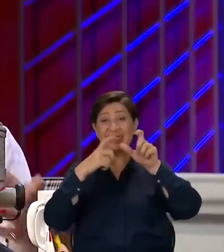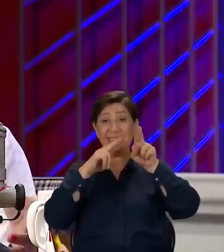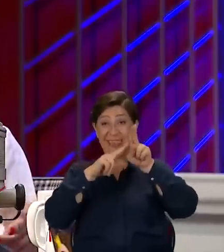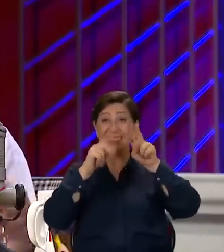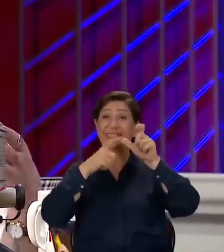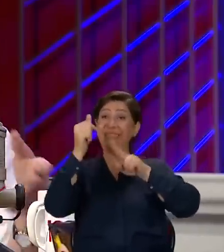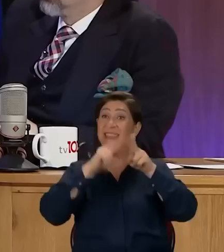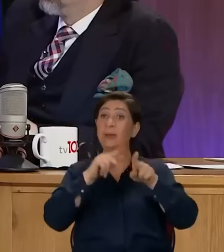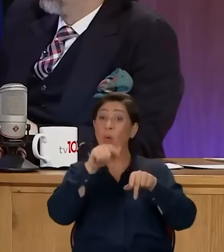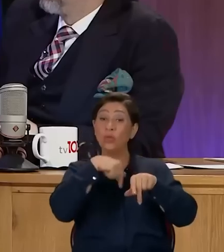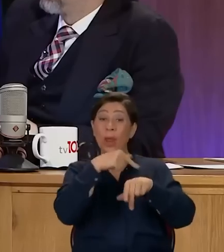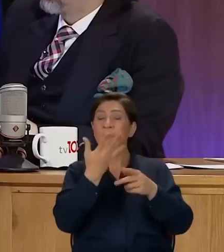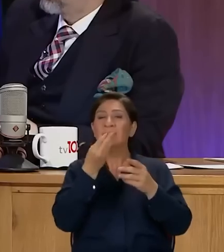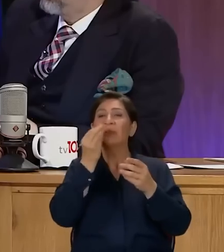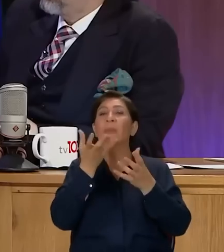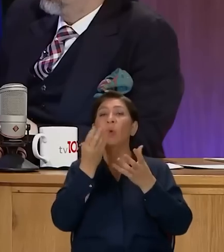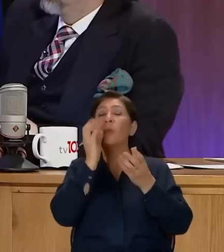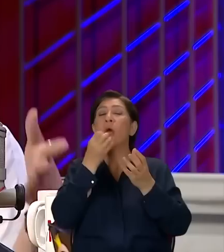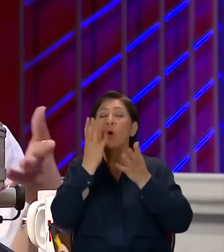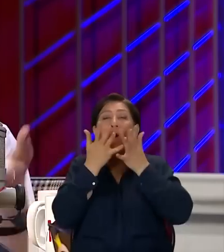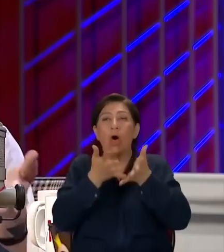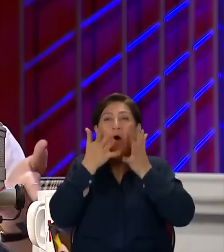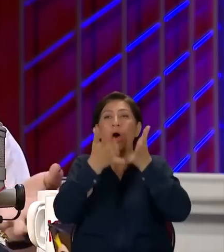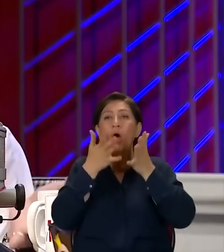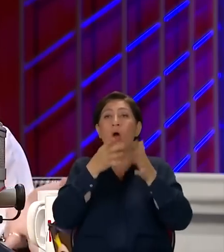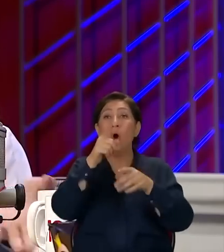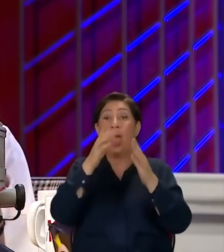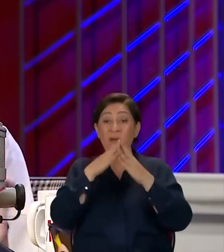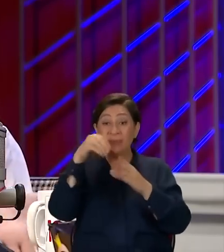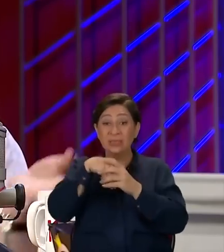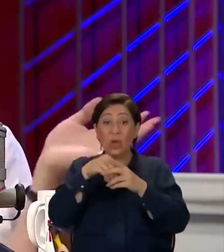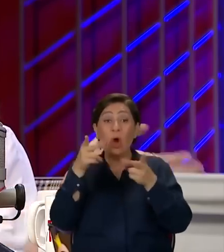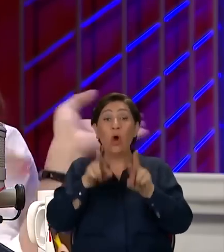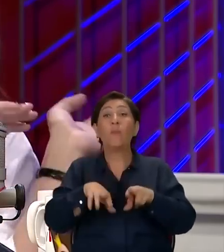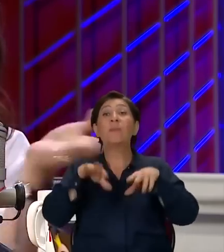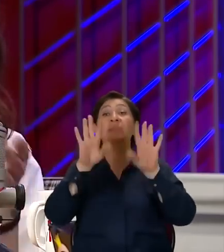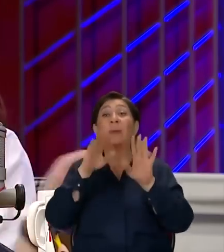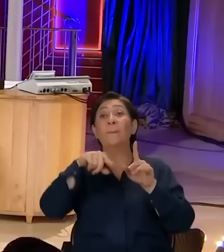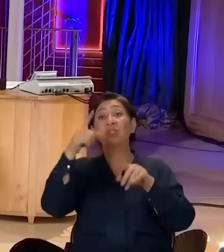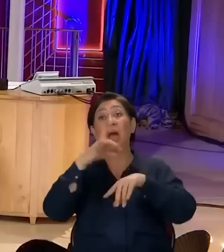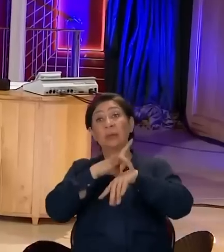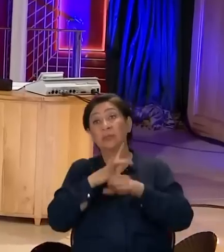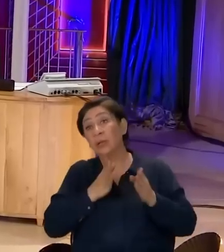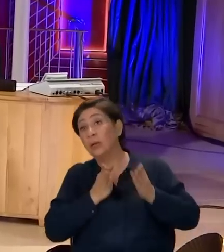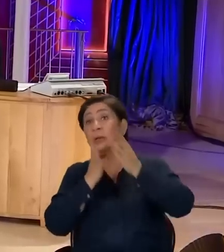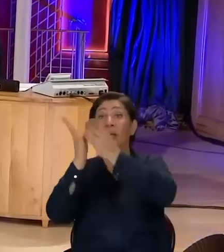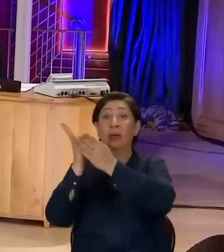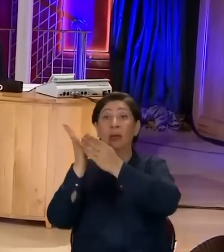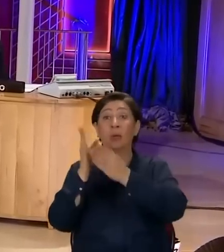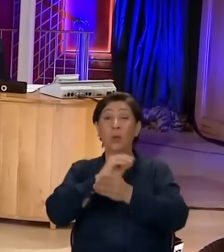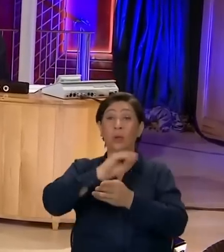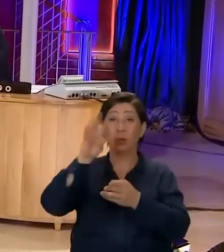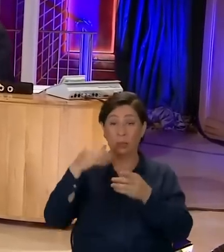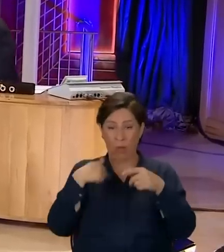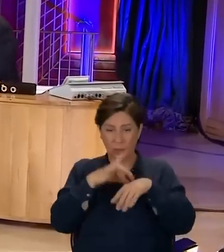bir hastanenin bu elimizde ölecek, ünlü birinin elimizde ölmesine göz yumamayız deyip başka bir hastaneye pas atması. Aa öyle bir şey